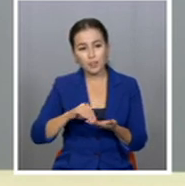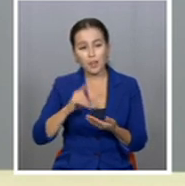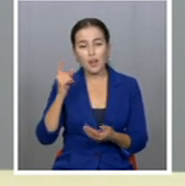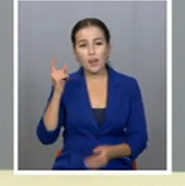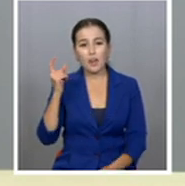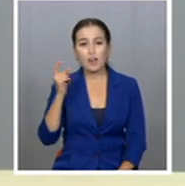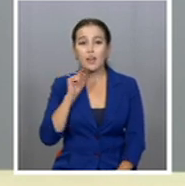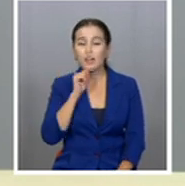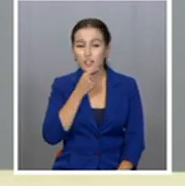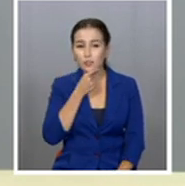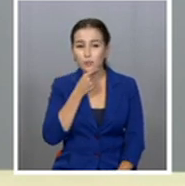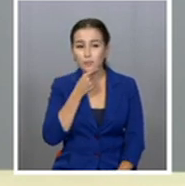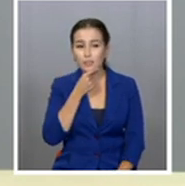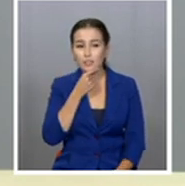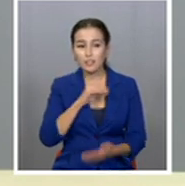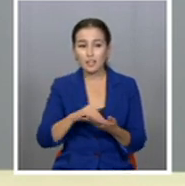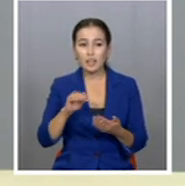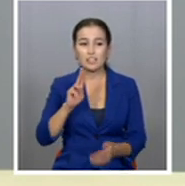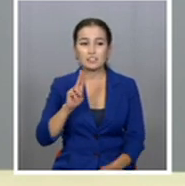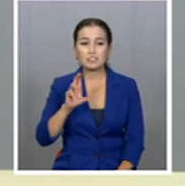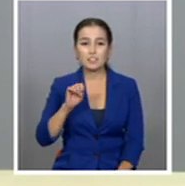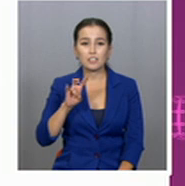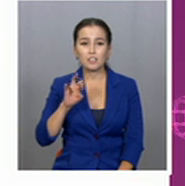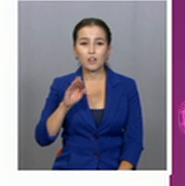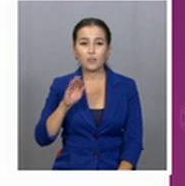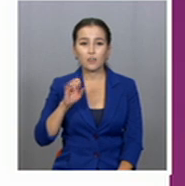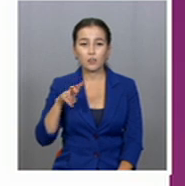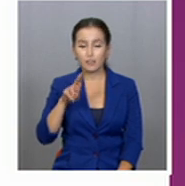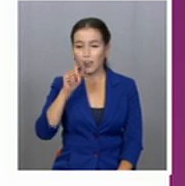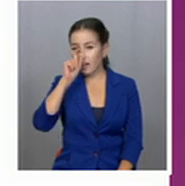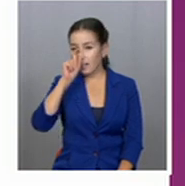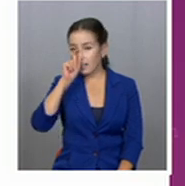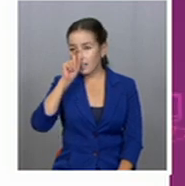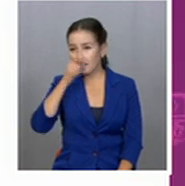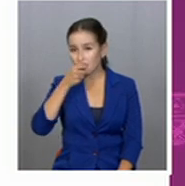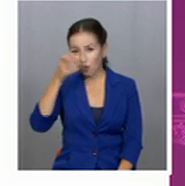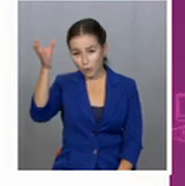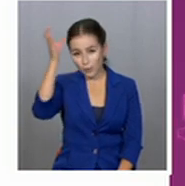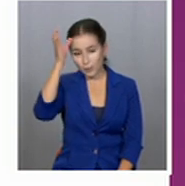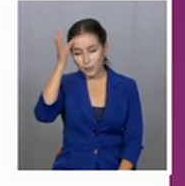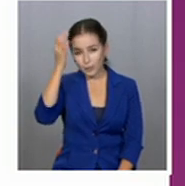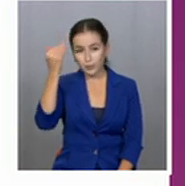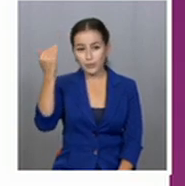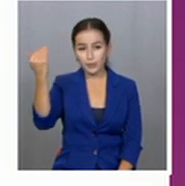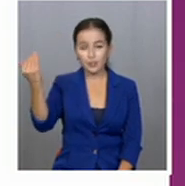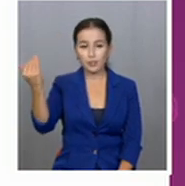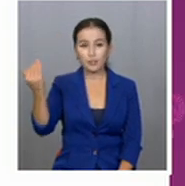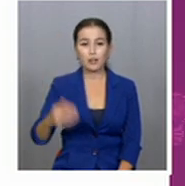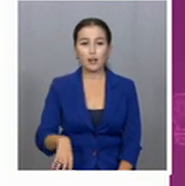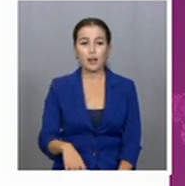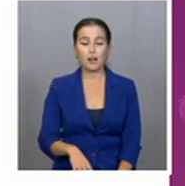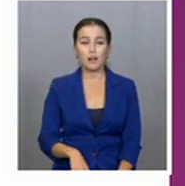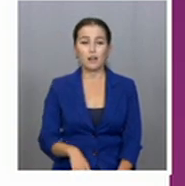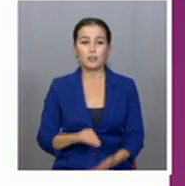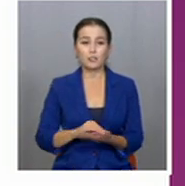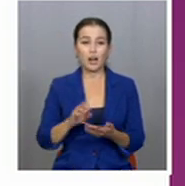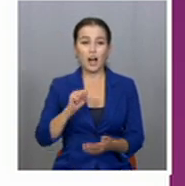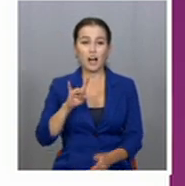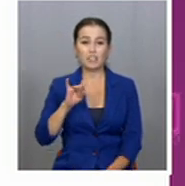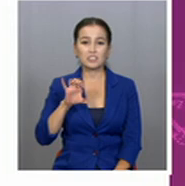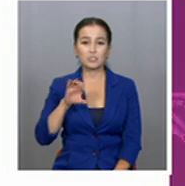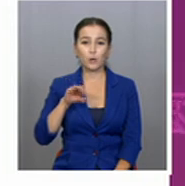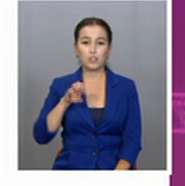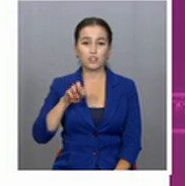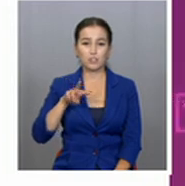терминін Ксенофонт және грек ойшылы Аристотель ғылымға енгізген екен.